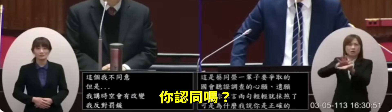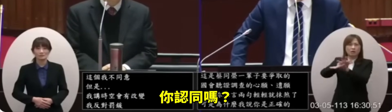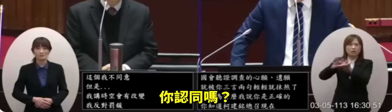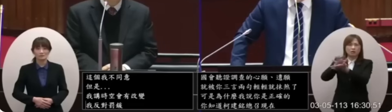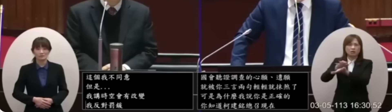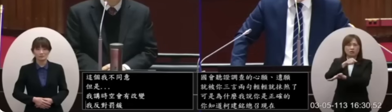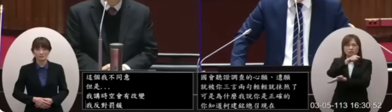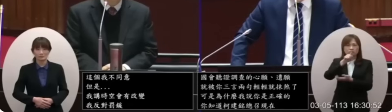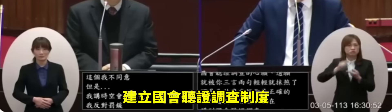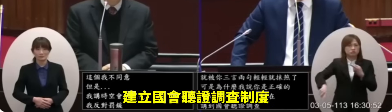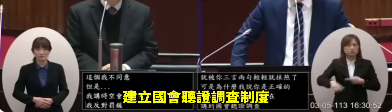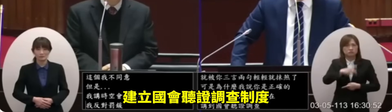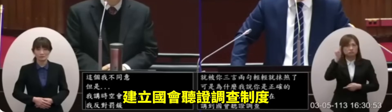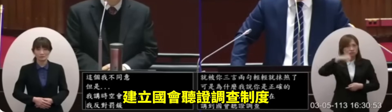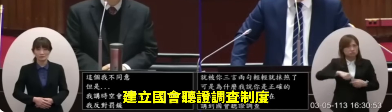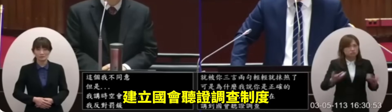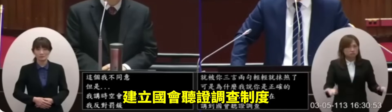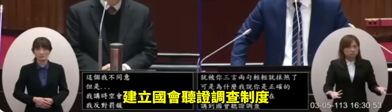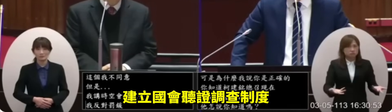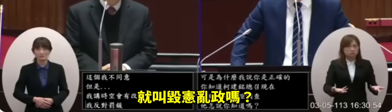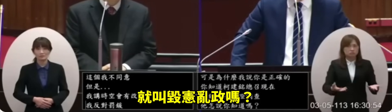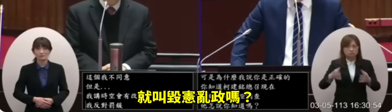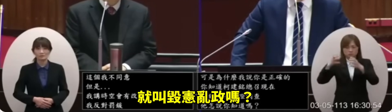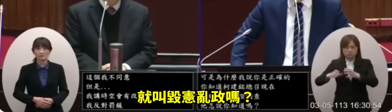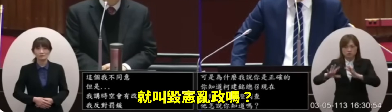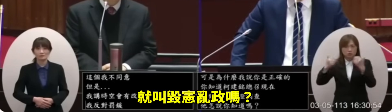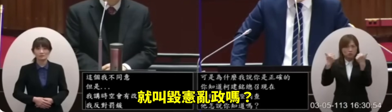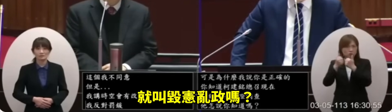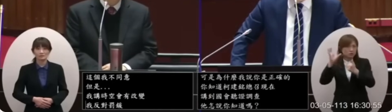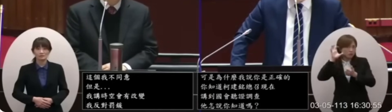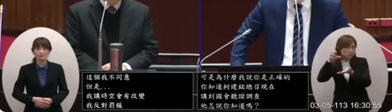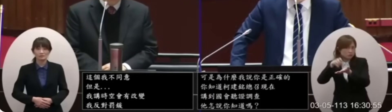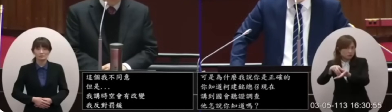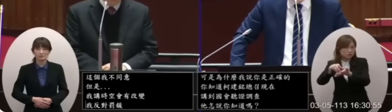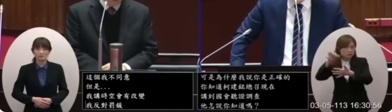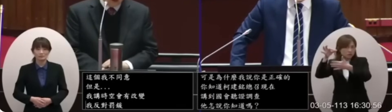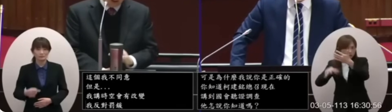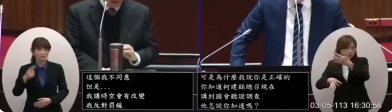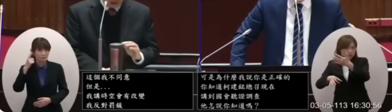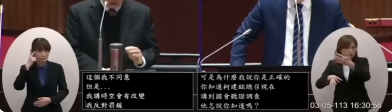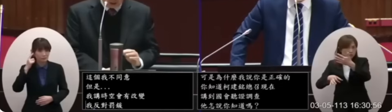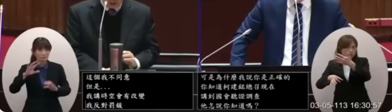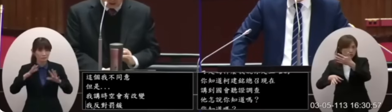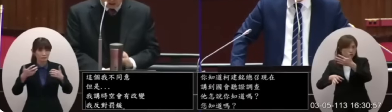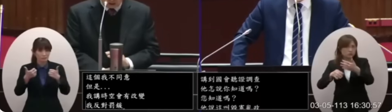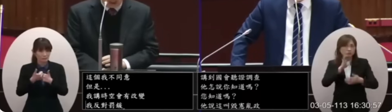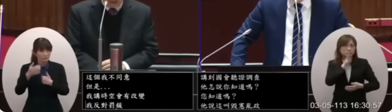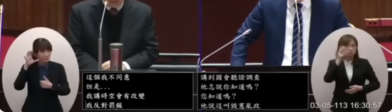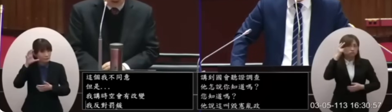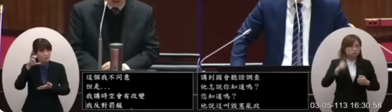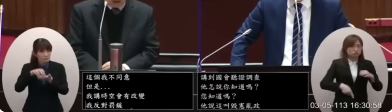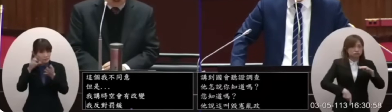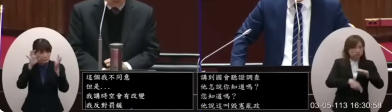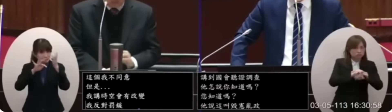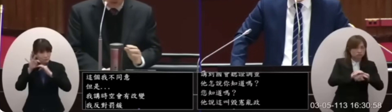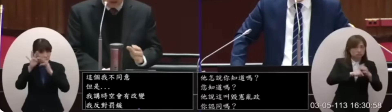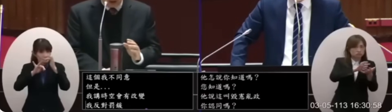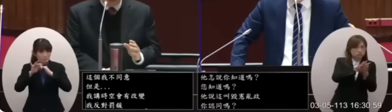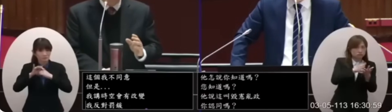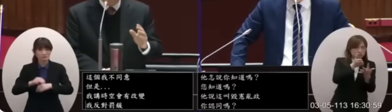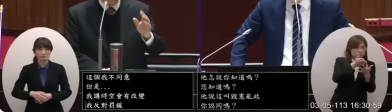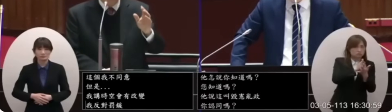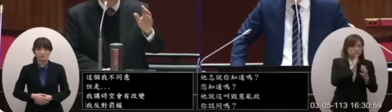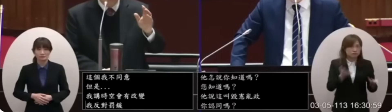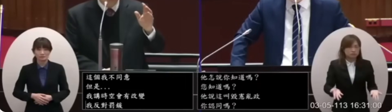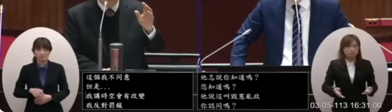你认同吗？建立国会听证调查制度叫毁宪乱政吗？ 我想国会听证调查，目